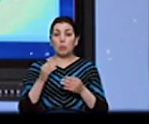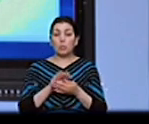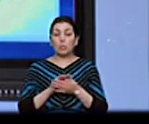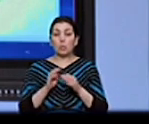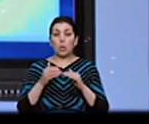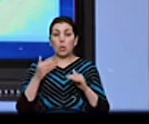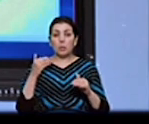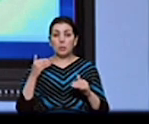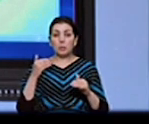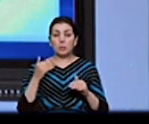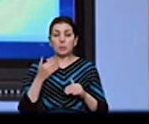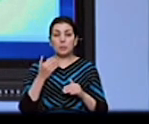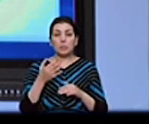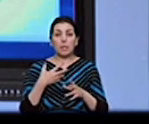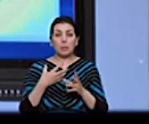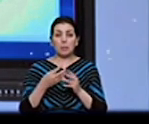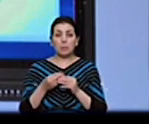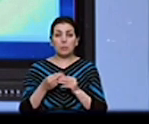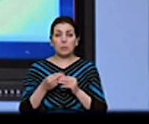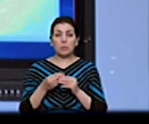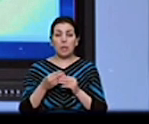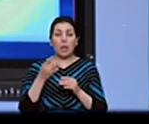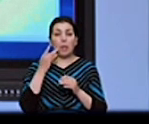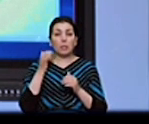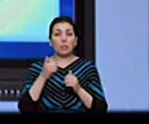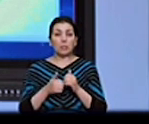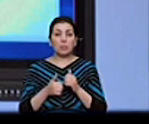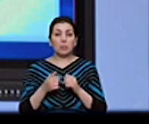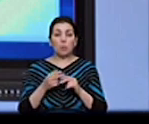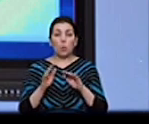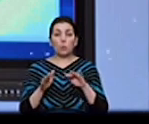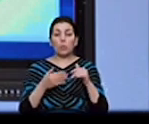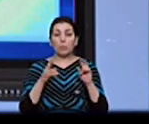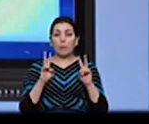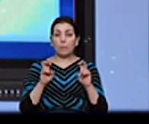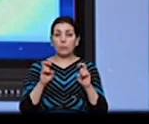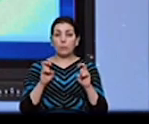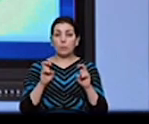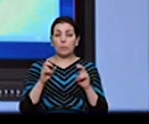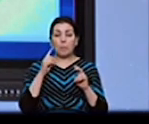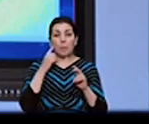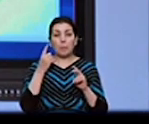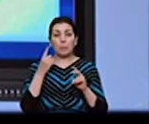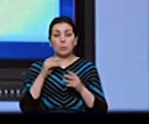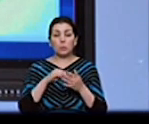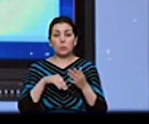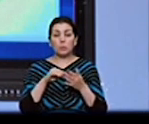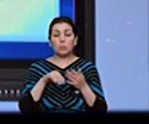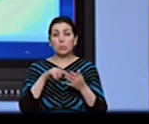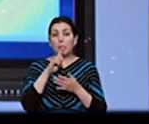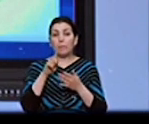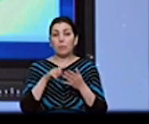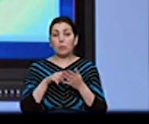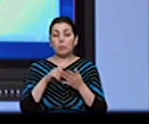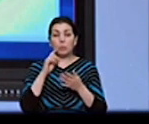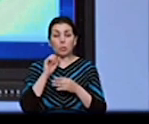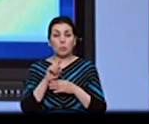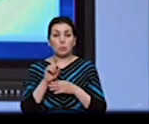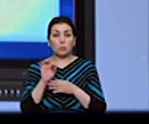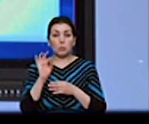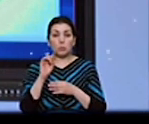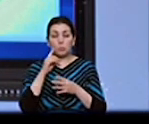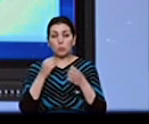boshlashdan oldin sizlar bilan har galgidek o'tilgan mavzuni yana bir bora savol va topshiriqlar